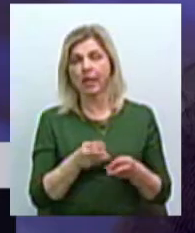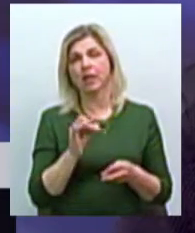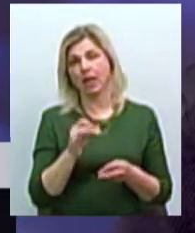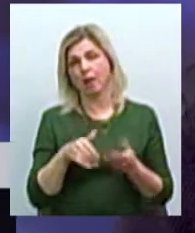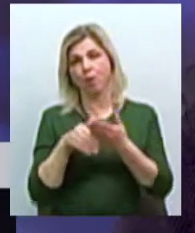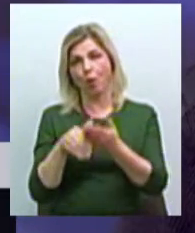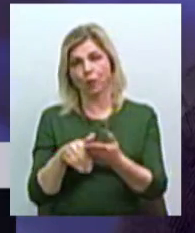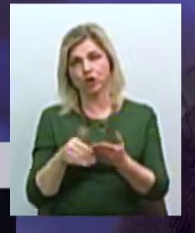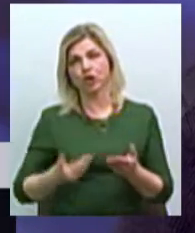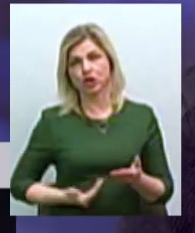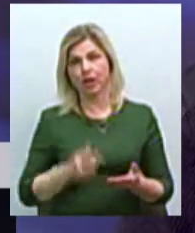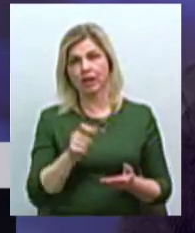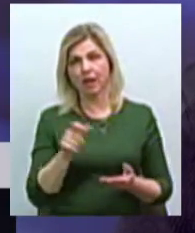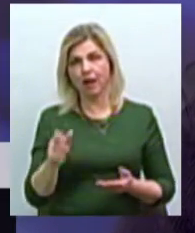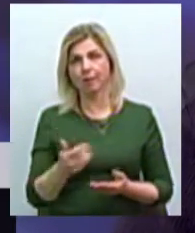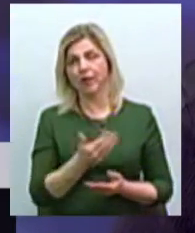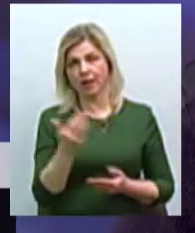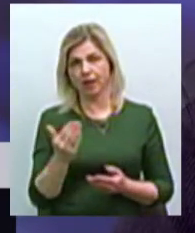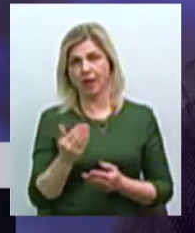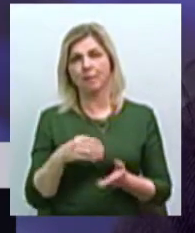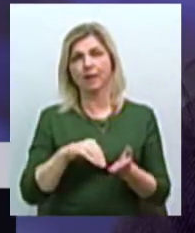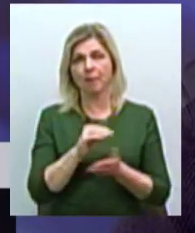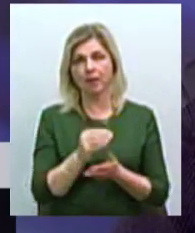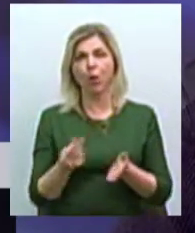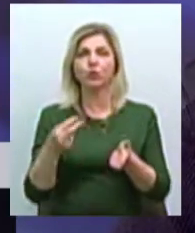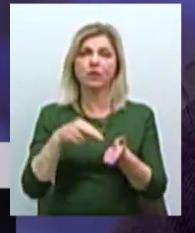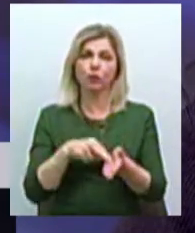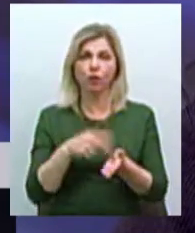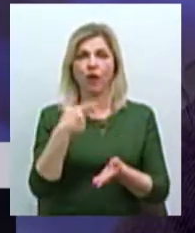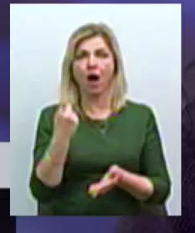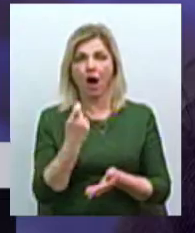помощи жителям их приобретения, установки